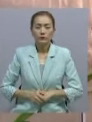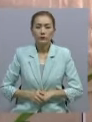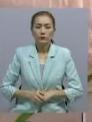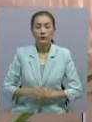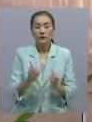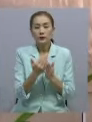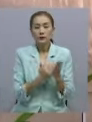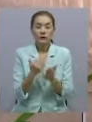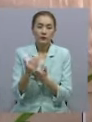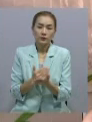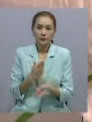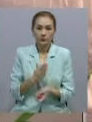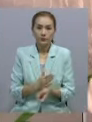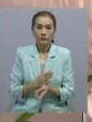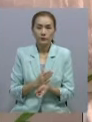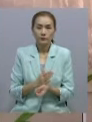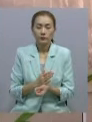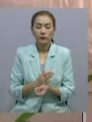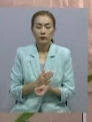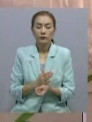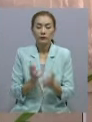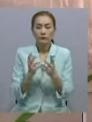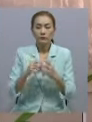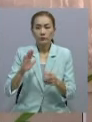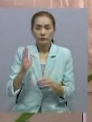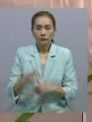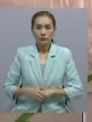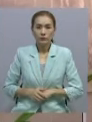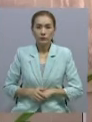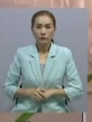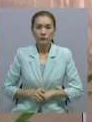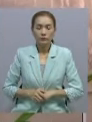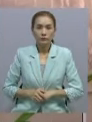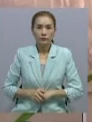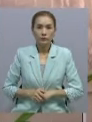ережелері бар, әртүрлі шығармашылық та есептелінеді.